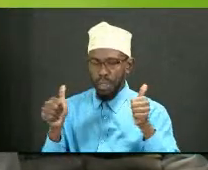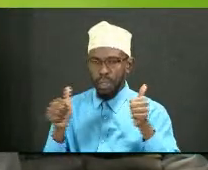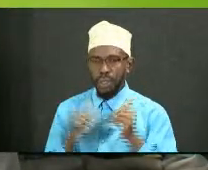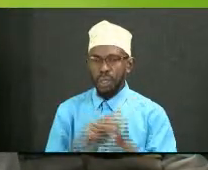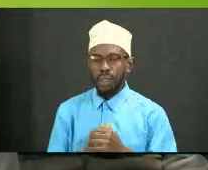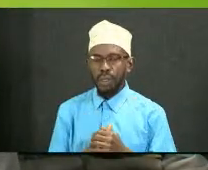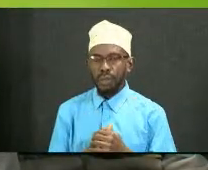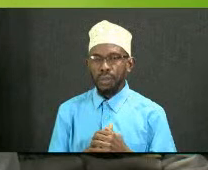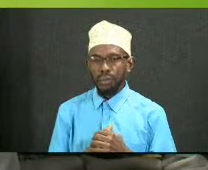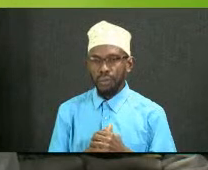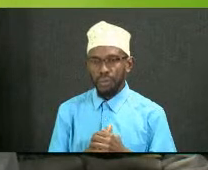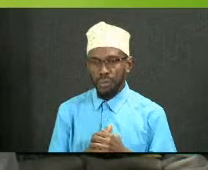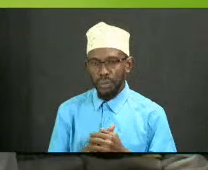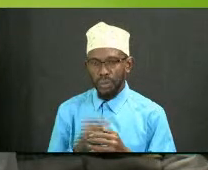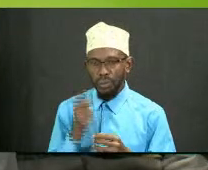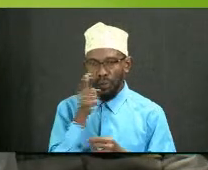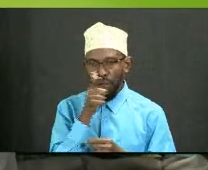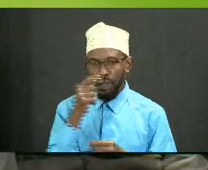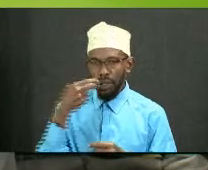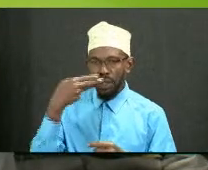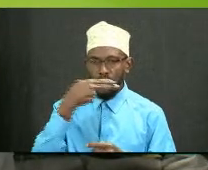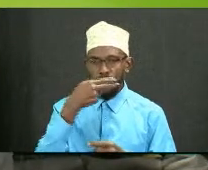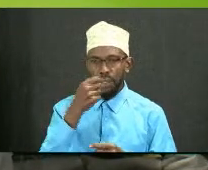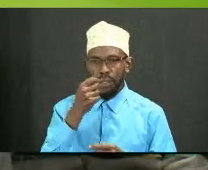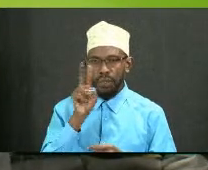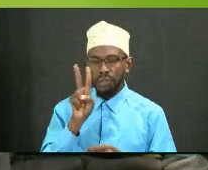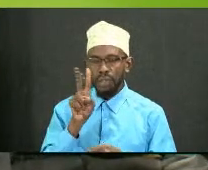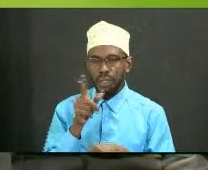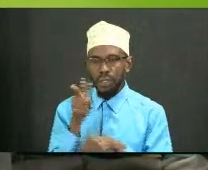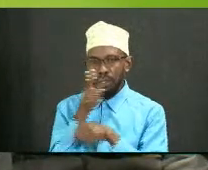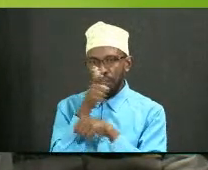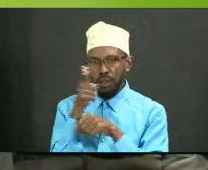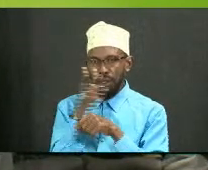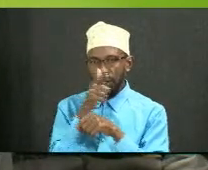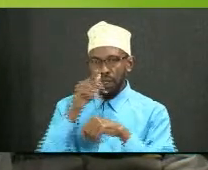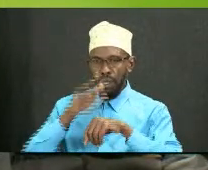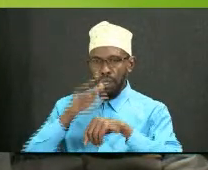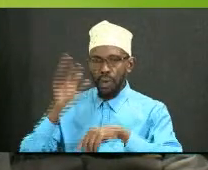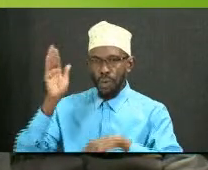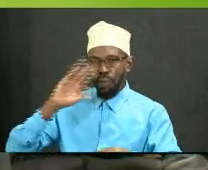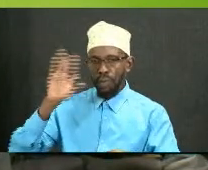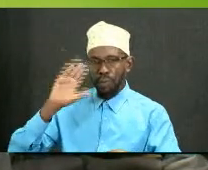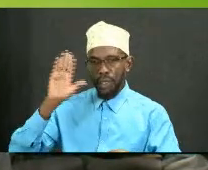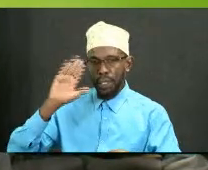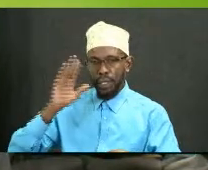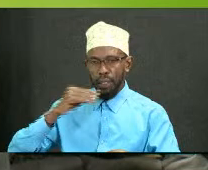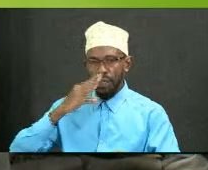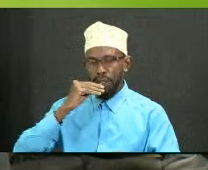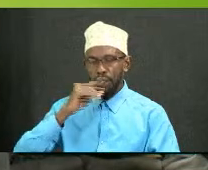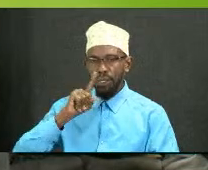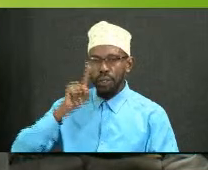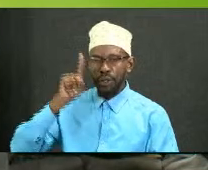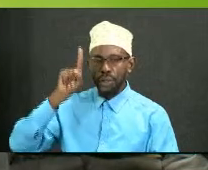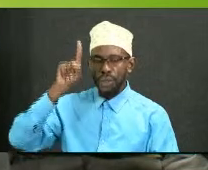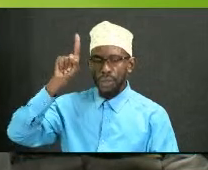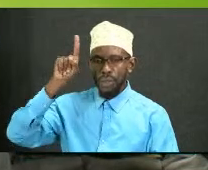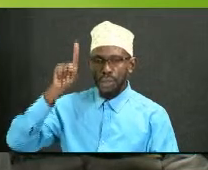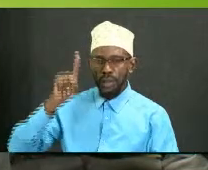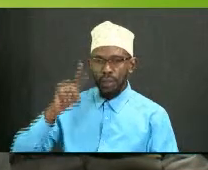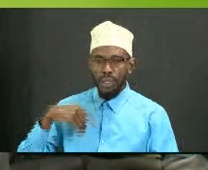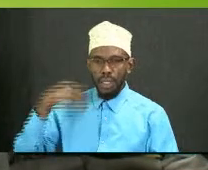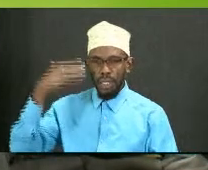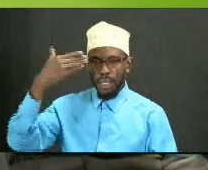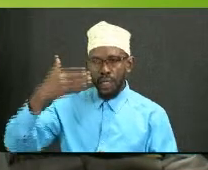hewani katika kituo chetu cha Horizon TV. Tuonane nawe inshallah panapo majaliwa